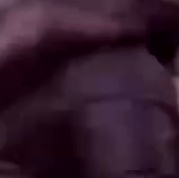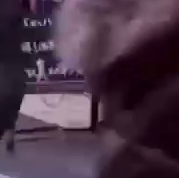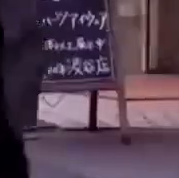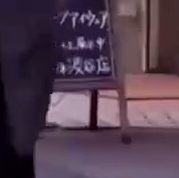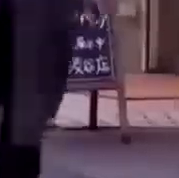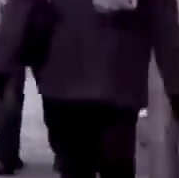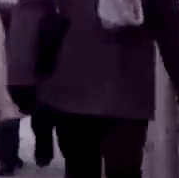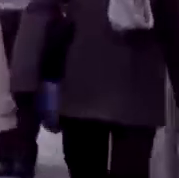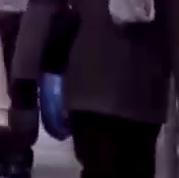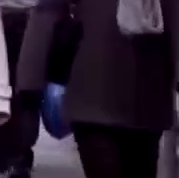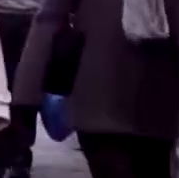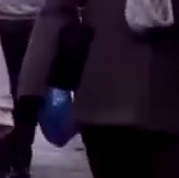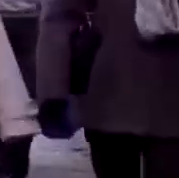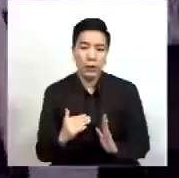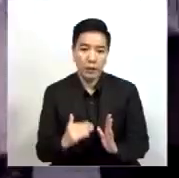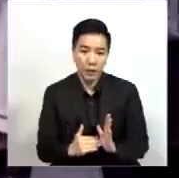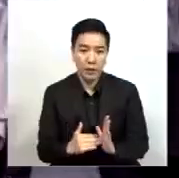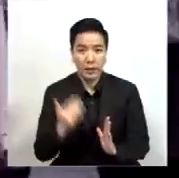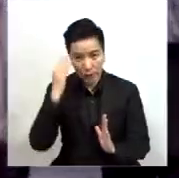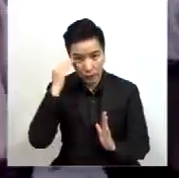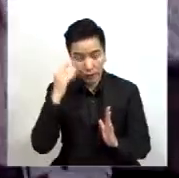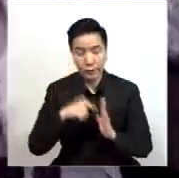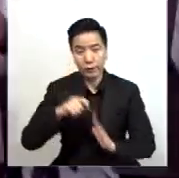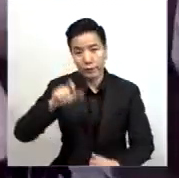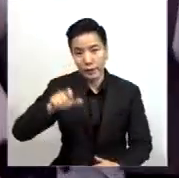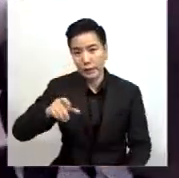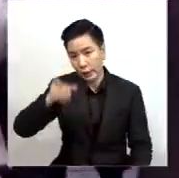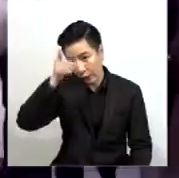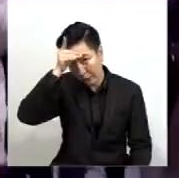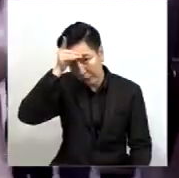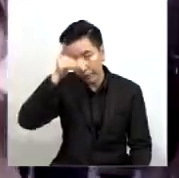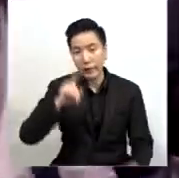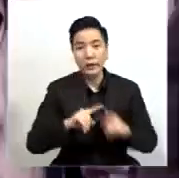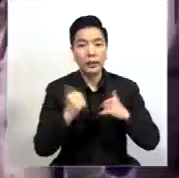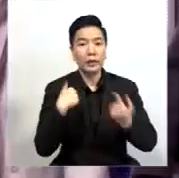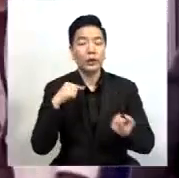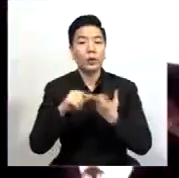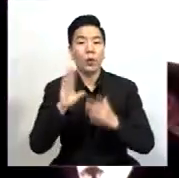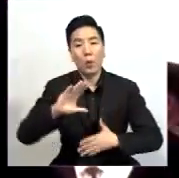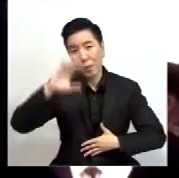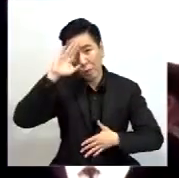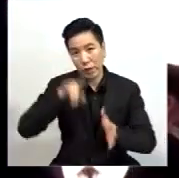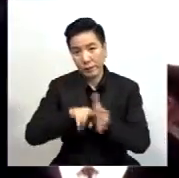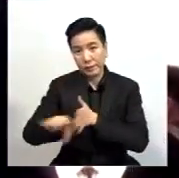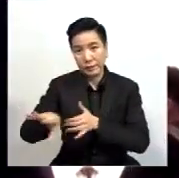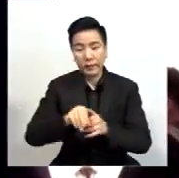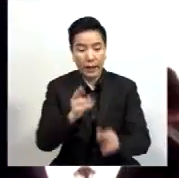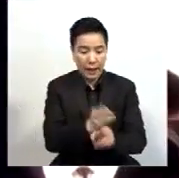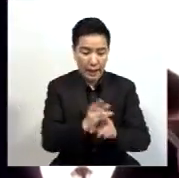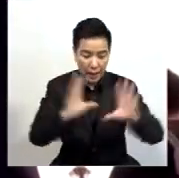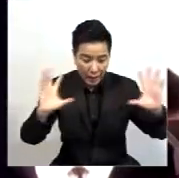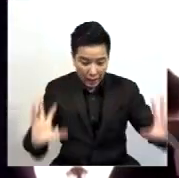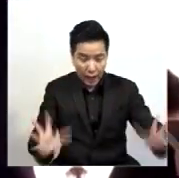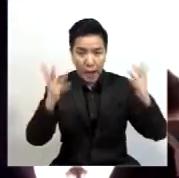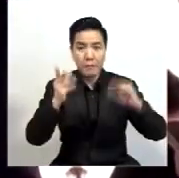นได้แก่อิตาลีเกาหลีใต้อิหร่านฝรั่งเศสและเยอรมนีอย่างไรก็ตามยอดผู้ป่วยที่ได้รับการรักษา